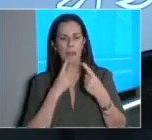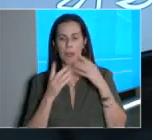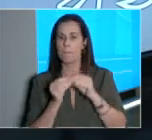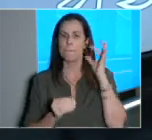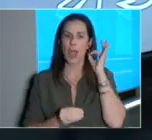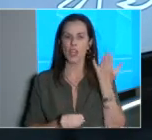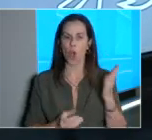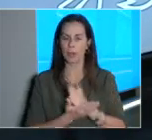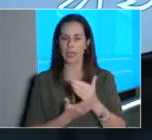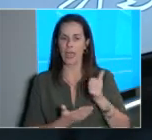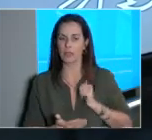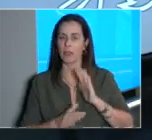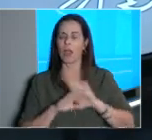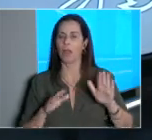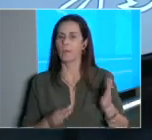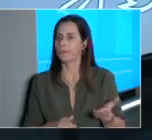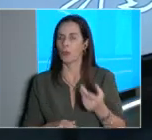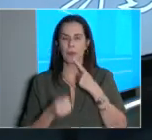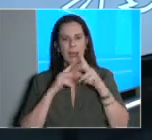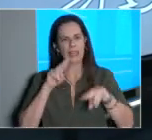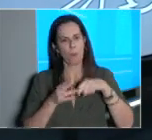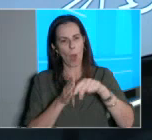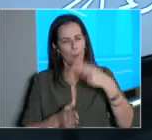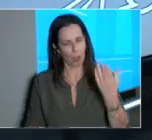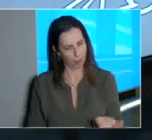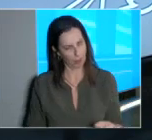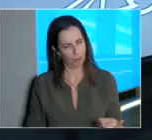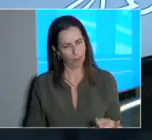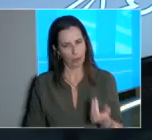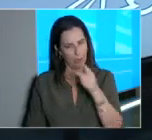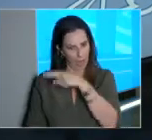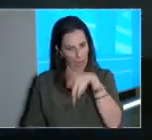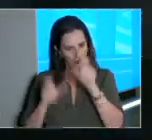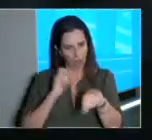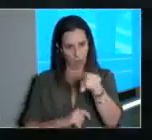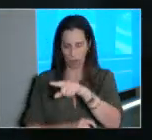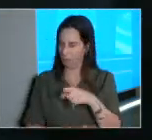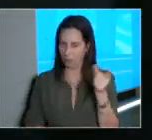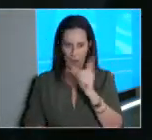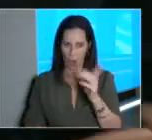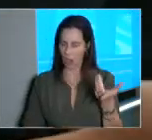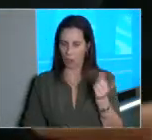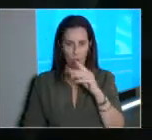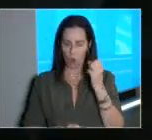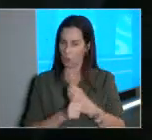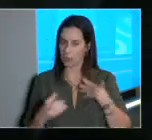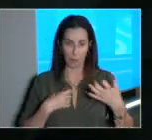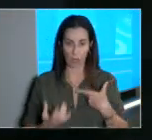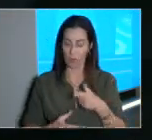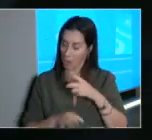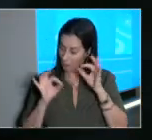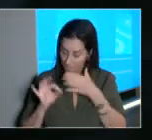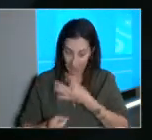בנות של מכינה צבאית רק אחרי, הוא מדבר על טיפולי עם. תשמע, החבר'ה האלה, הם לא עושים הצגות,